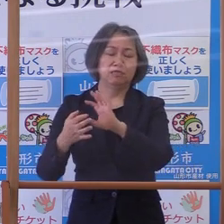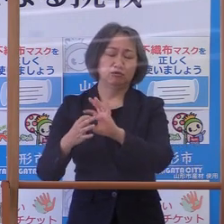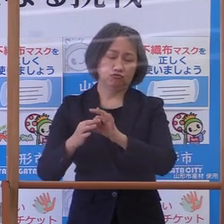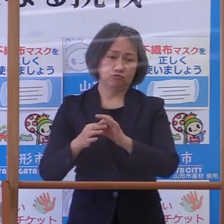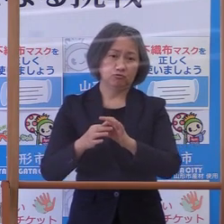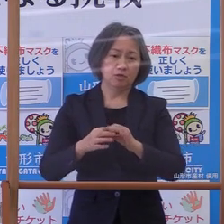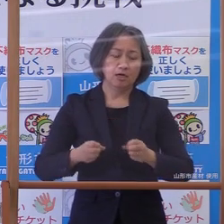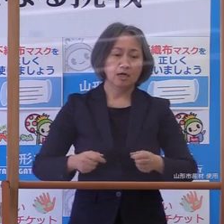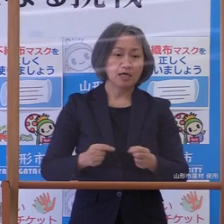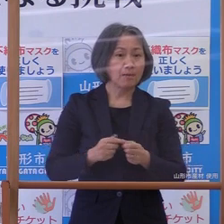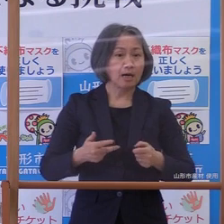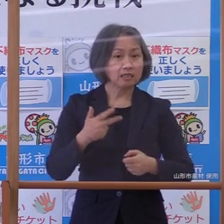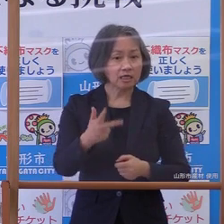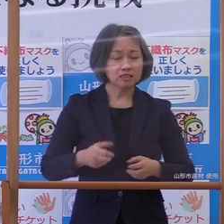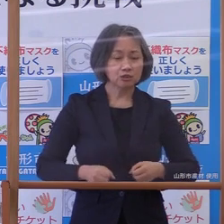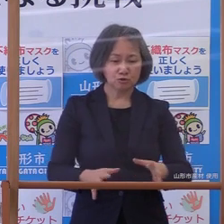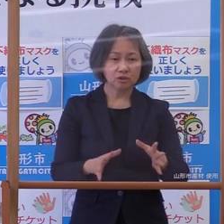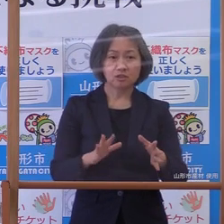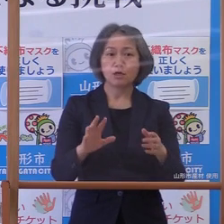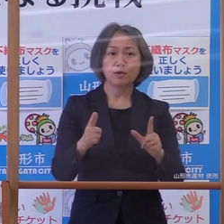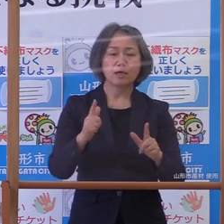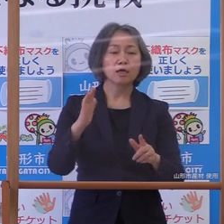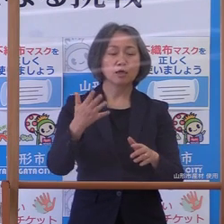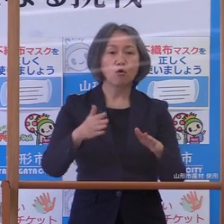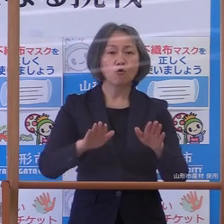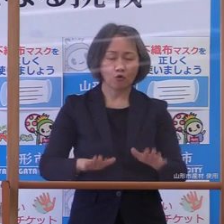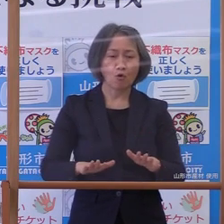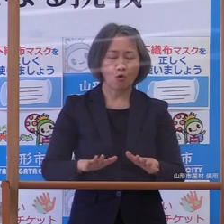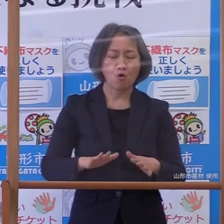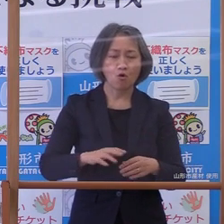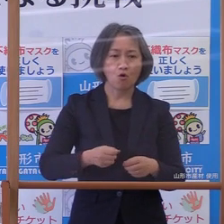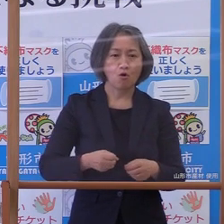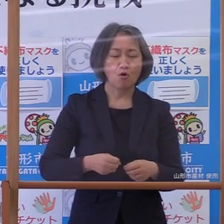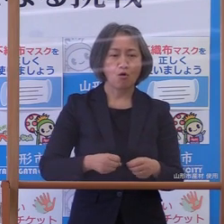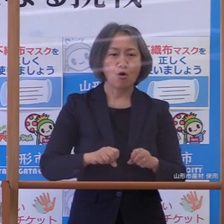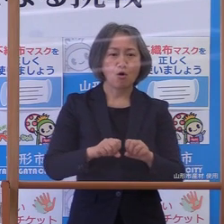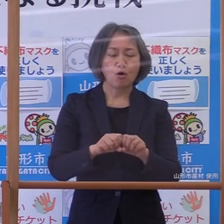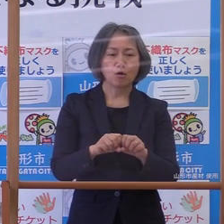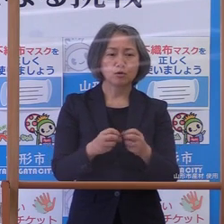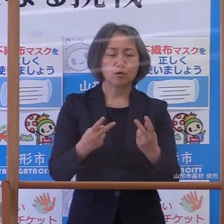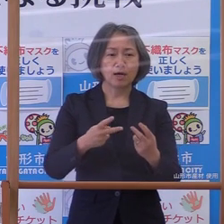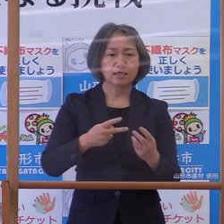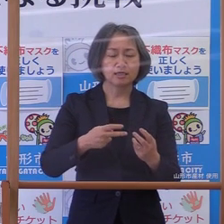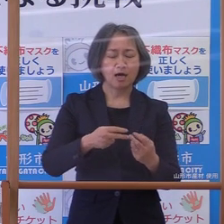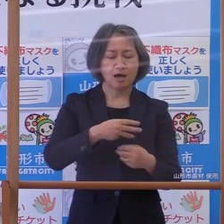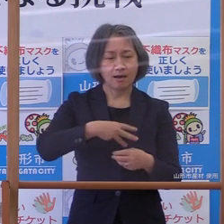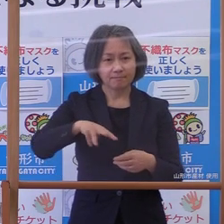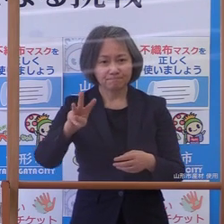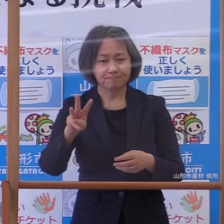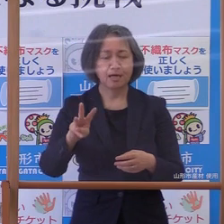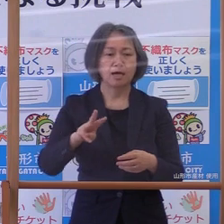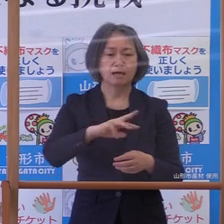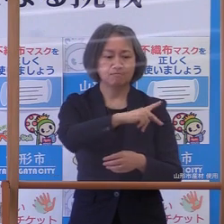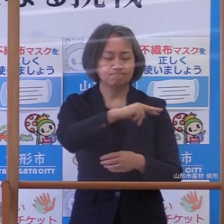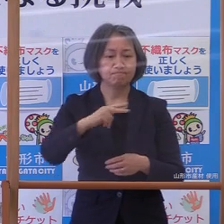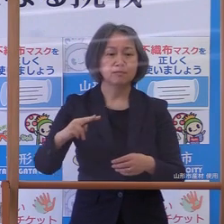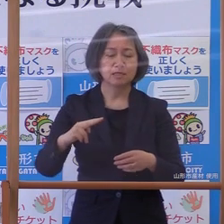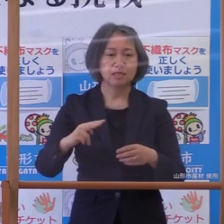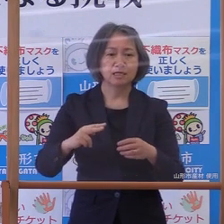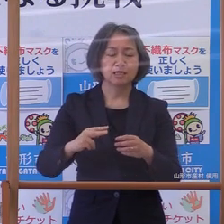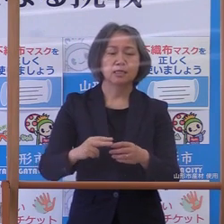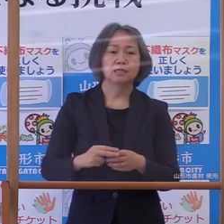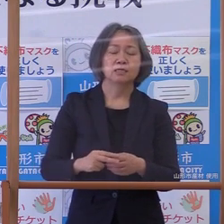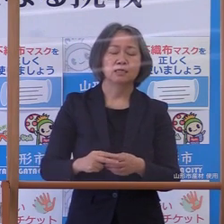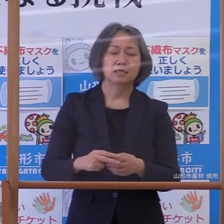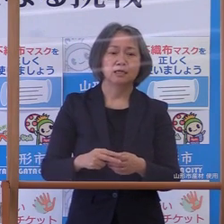市出身ではないかと思うんですけど、本日パラの競泳でですね、斉藤元気選手ですか、日大山形高校出